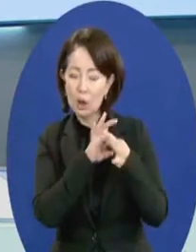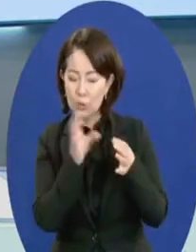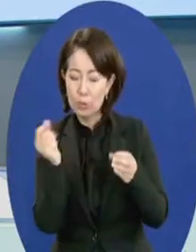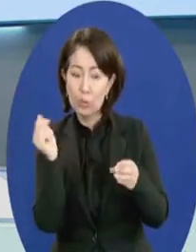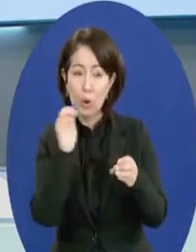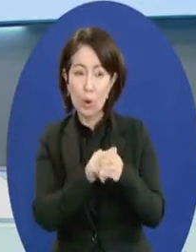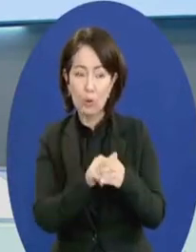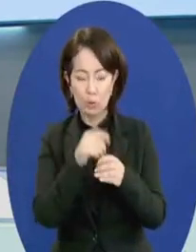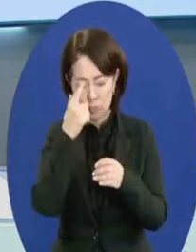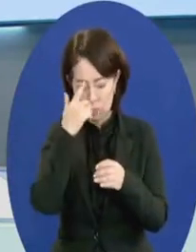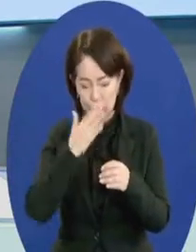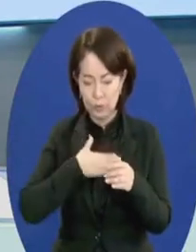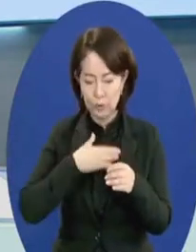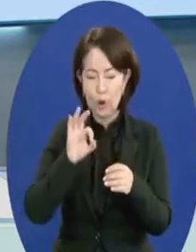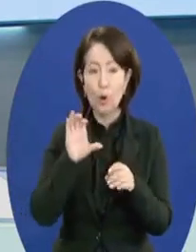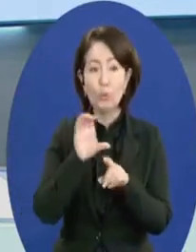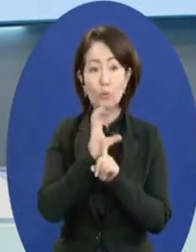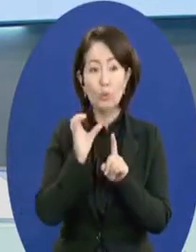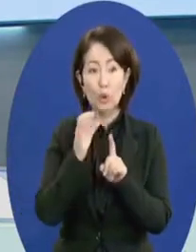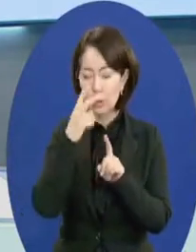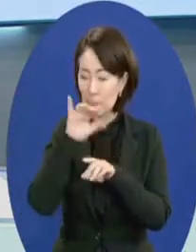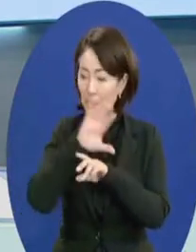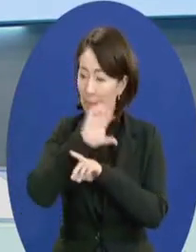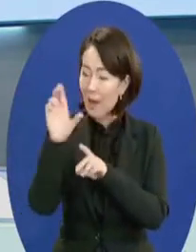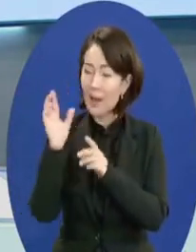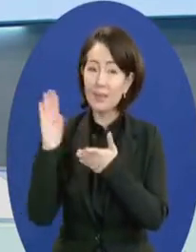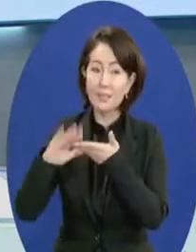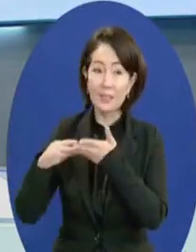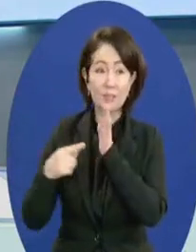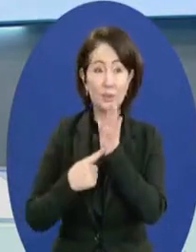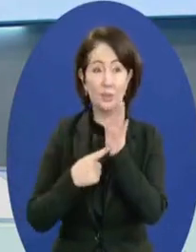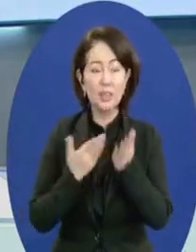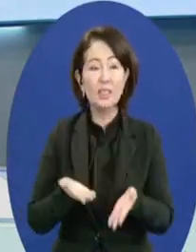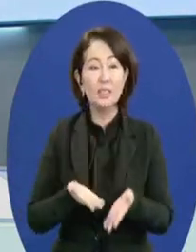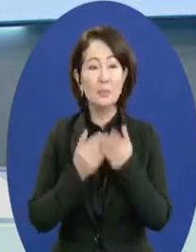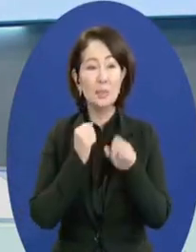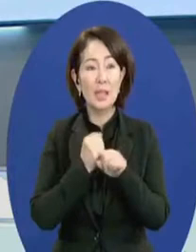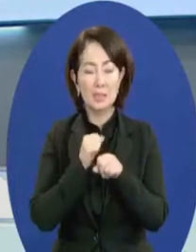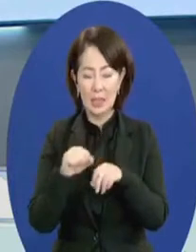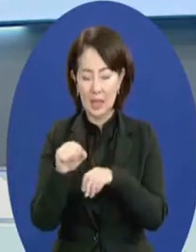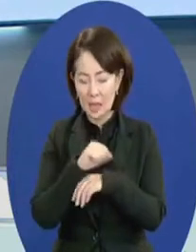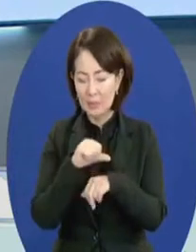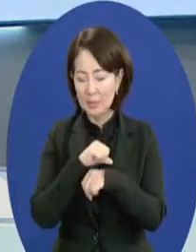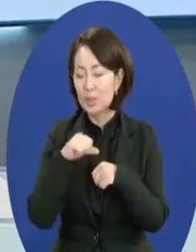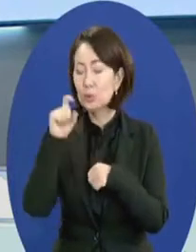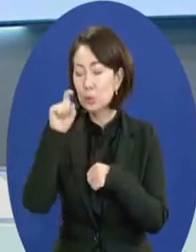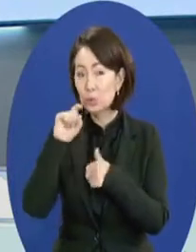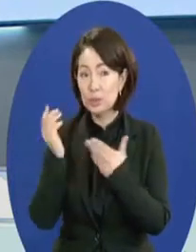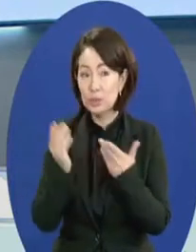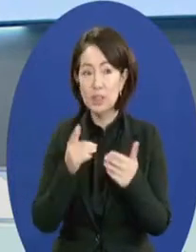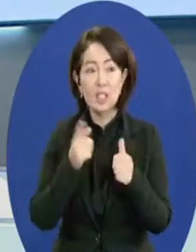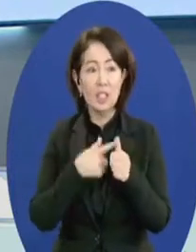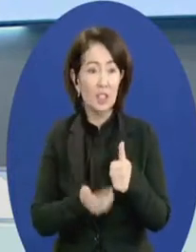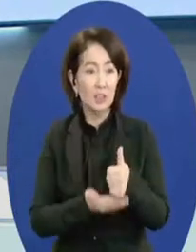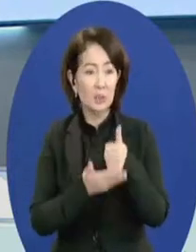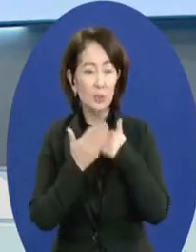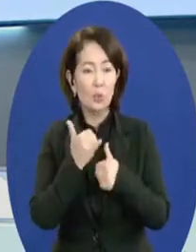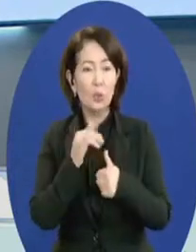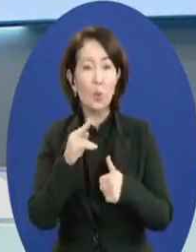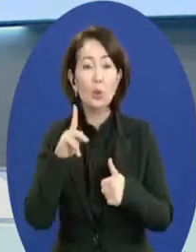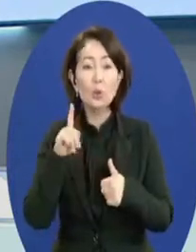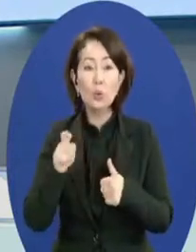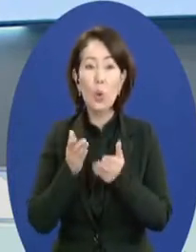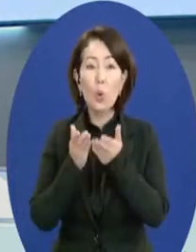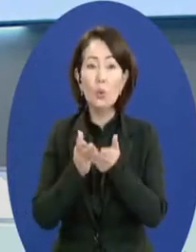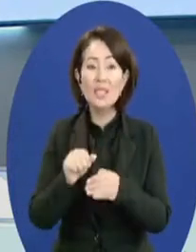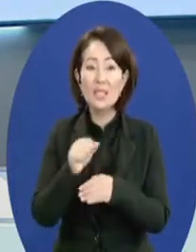хөрөнгө оруулж үндэсний өвс соёл үзэсгэлэнт байглаа сурталчилан таниулахыг тууштай дэмжиж ажиллахыг аймгийн иргэд хүсэж байна. Өнөөдөр нэр дэвшигч Ухнаагийн